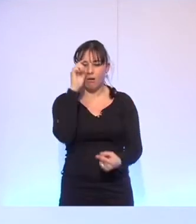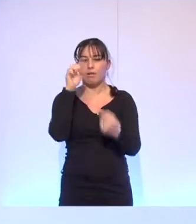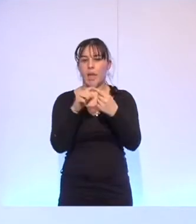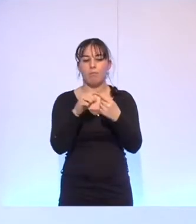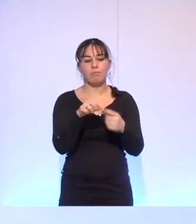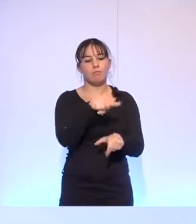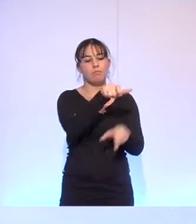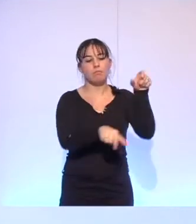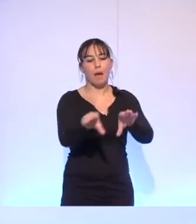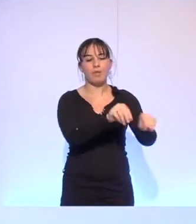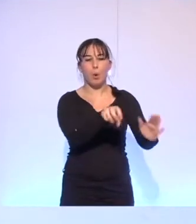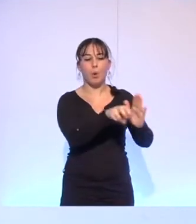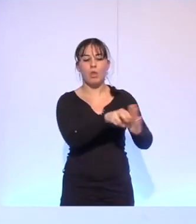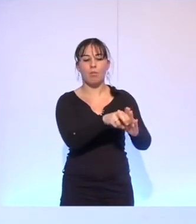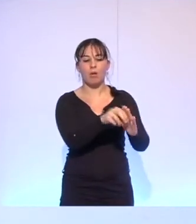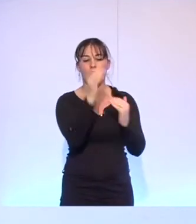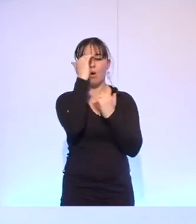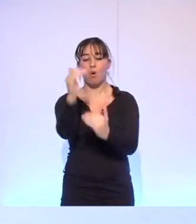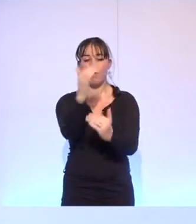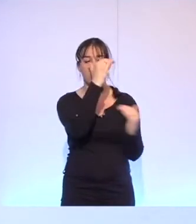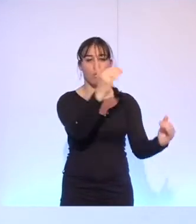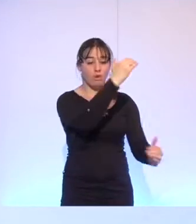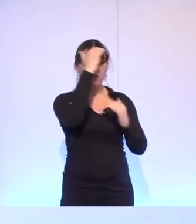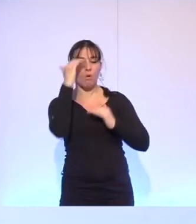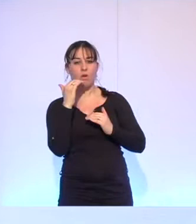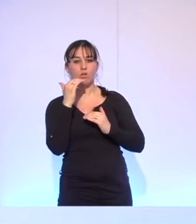les Grenoblois, les uns les autres.